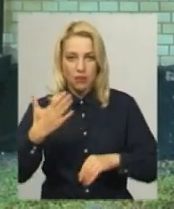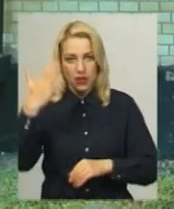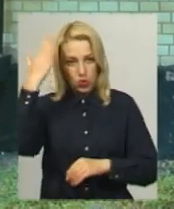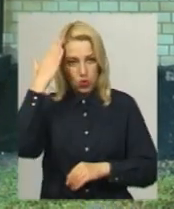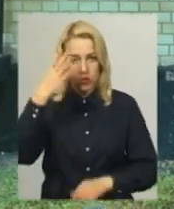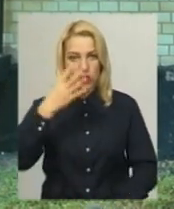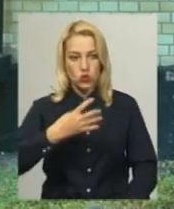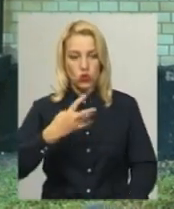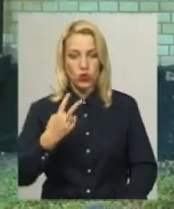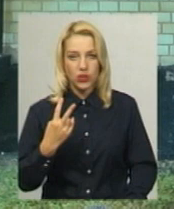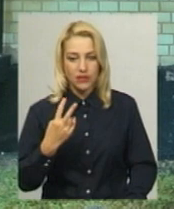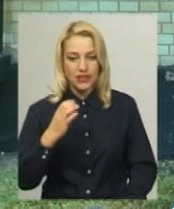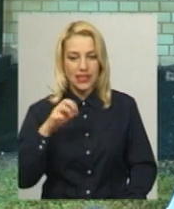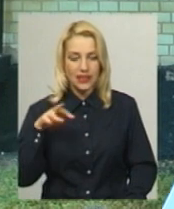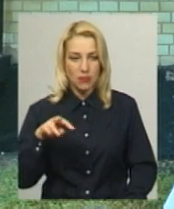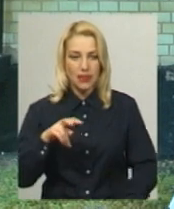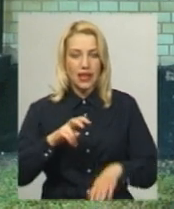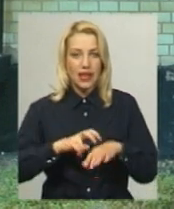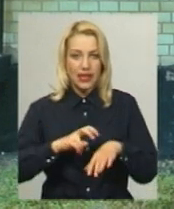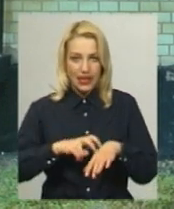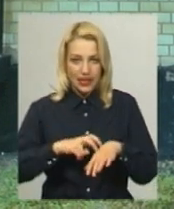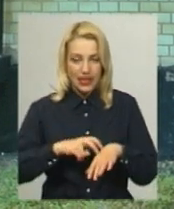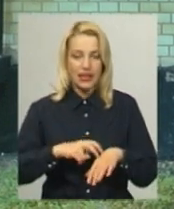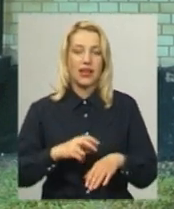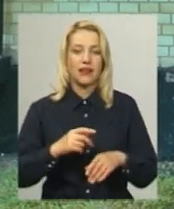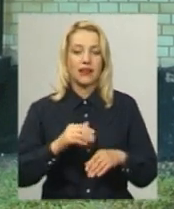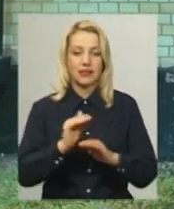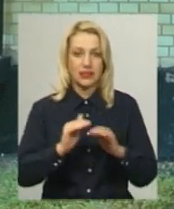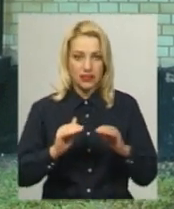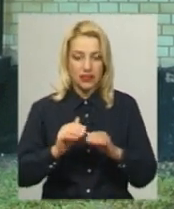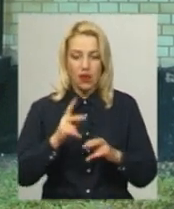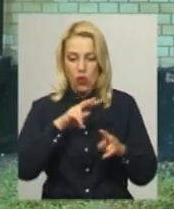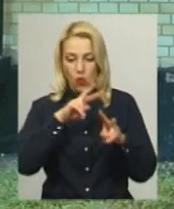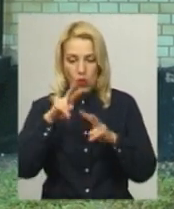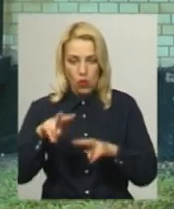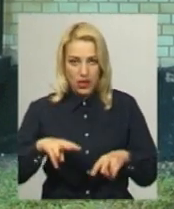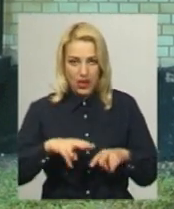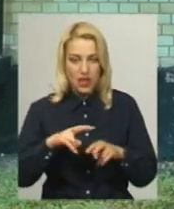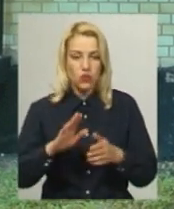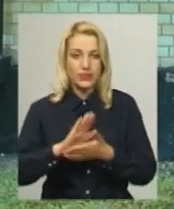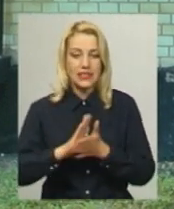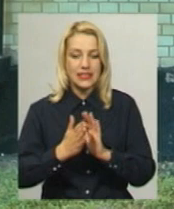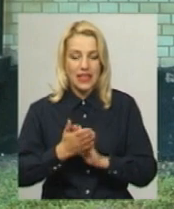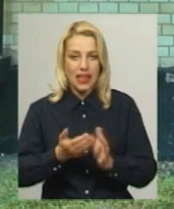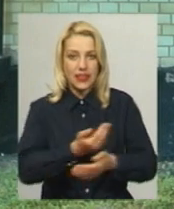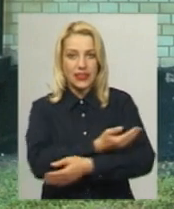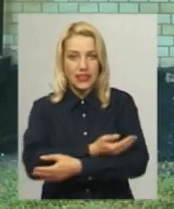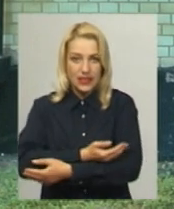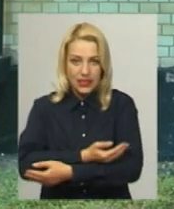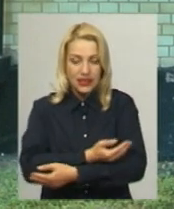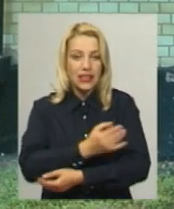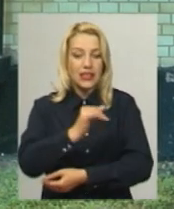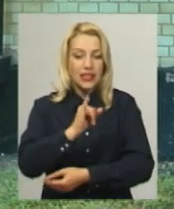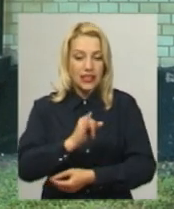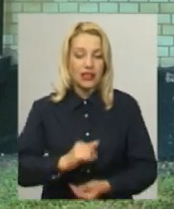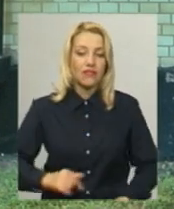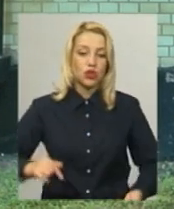сантиметри. Лікар неонатолог оглянув стан дитини і відповідно стану